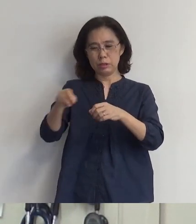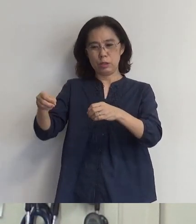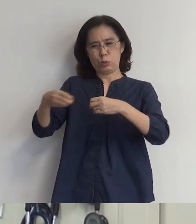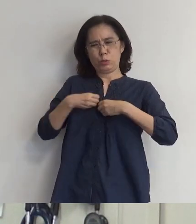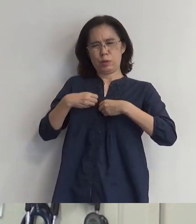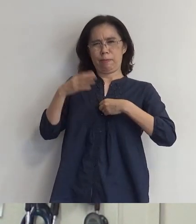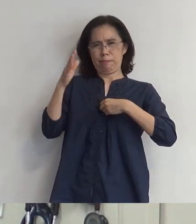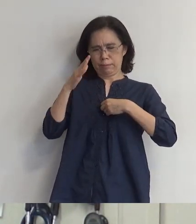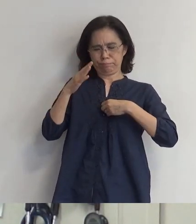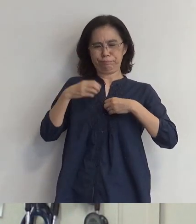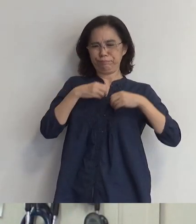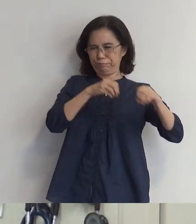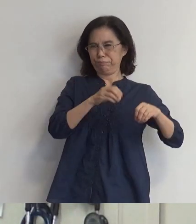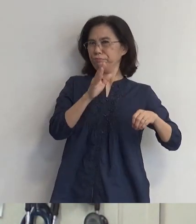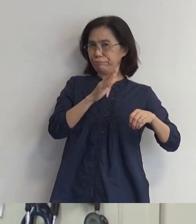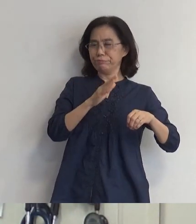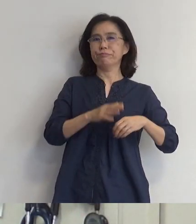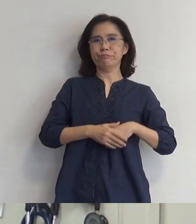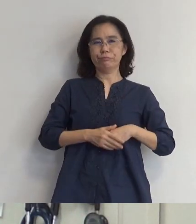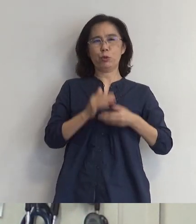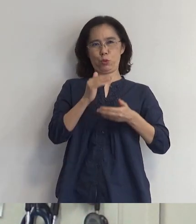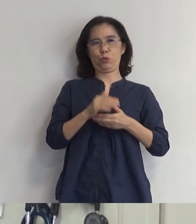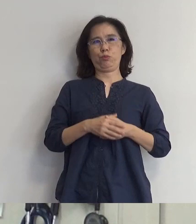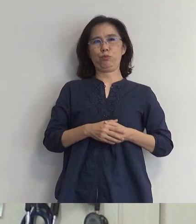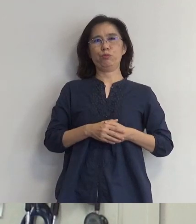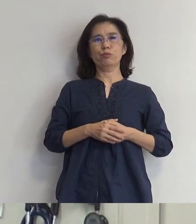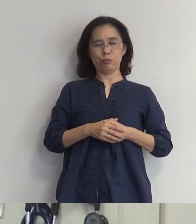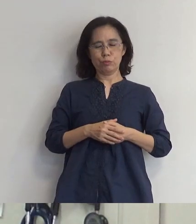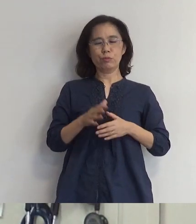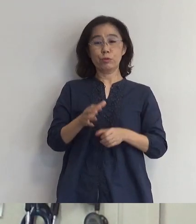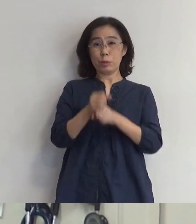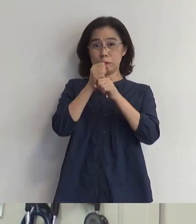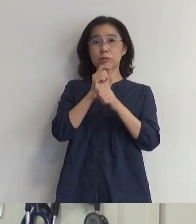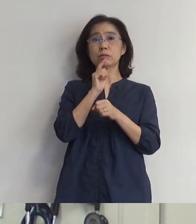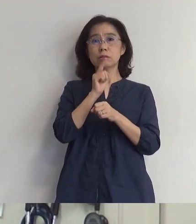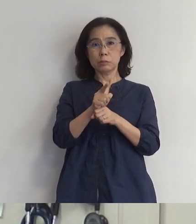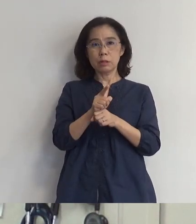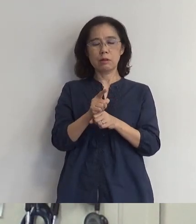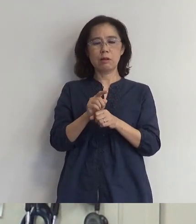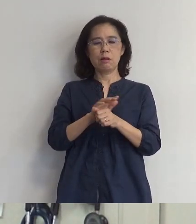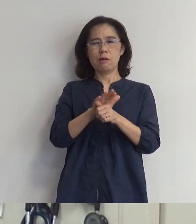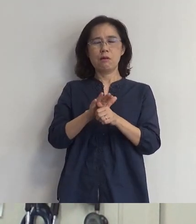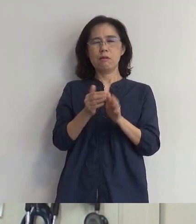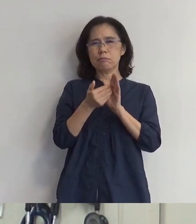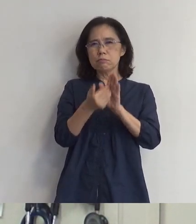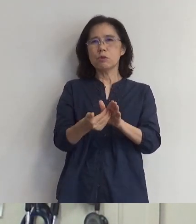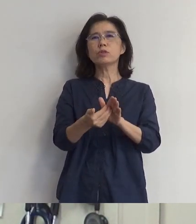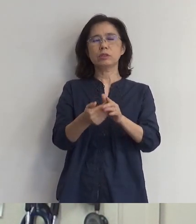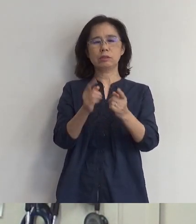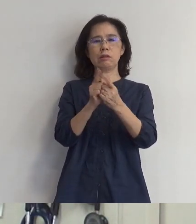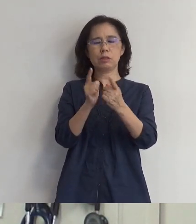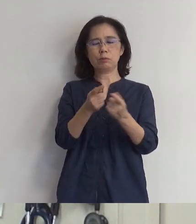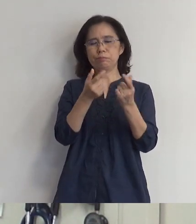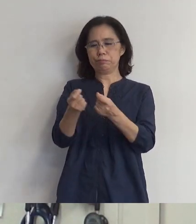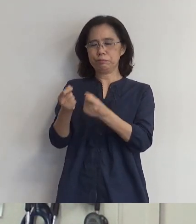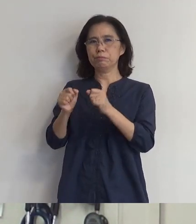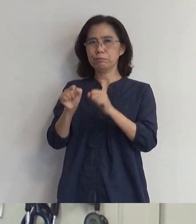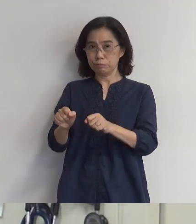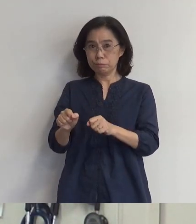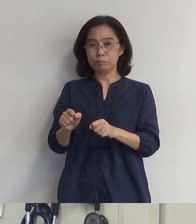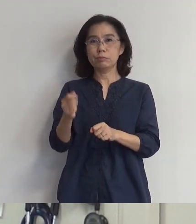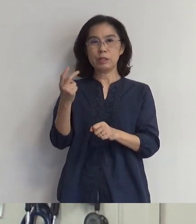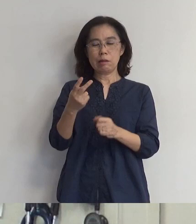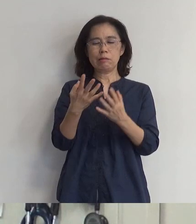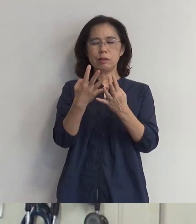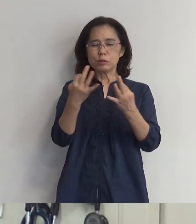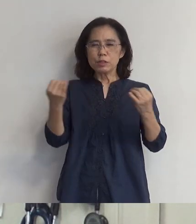ない、うつさないことです。すなわち感染防止対策を徹底すること、そして多くの方々が